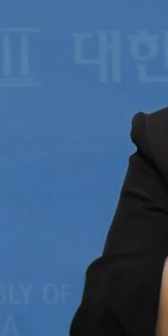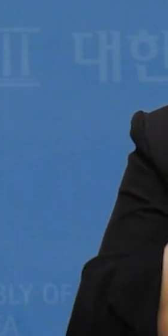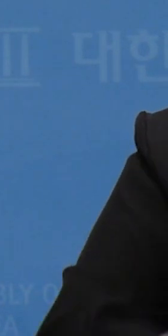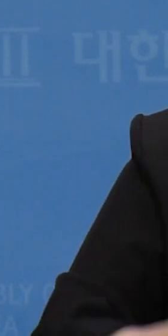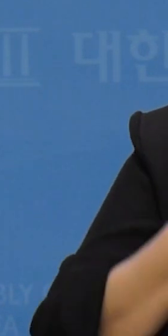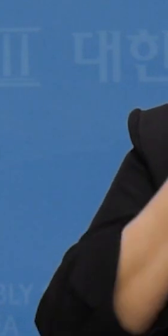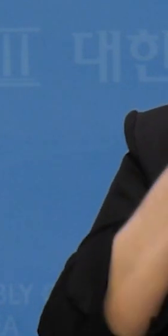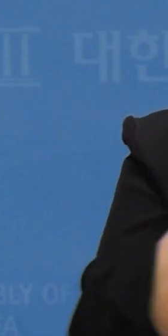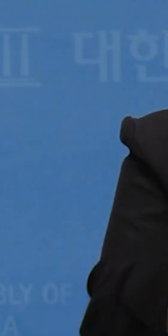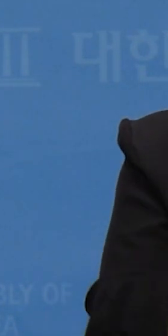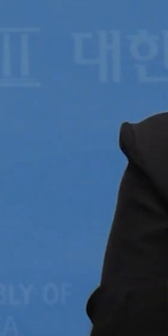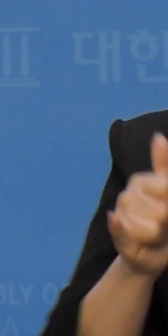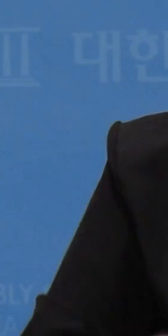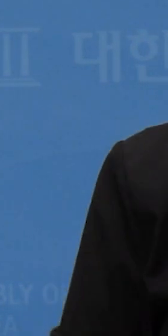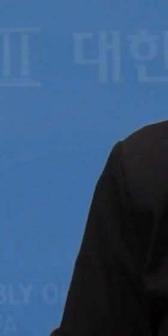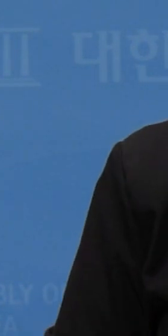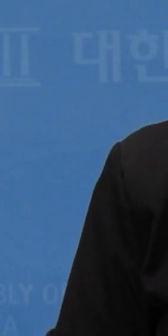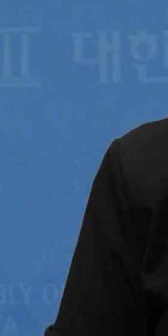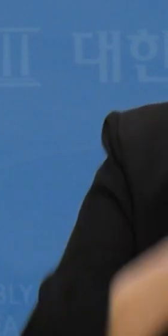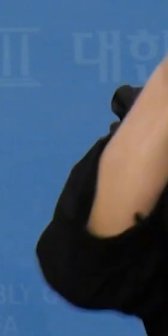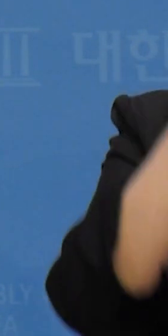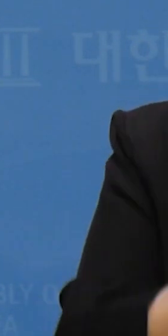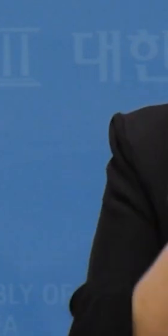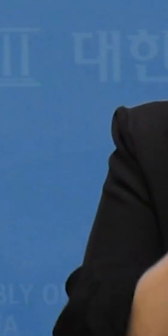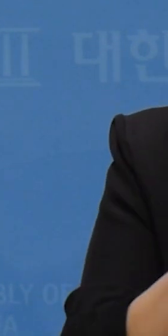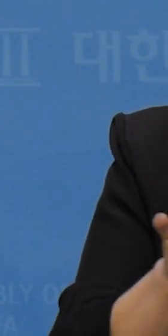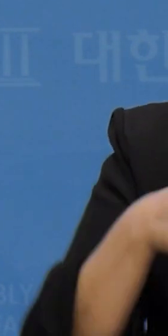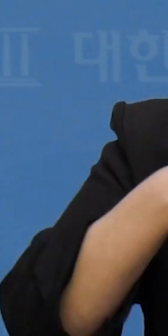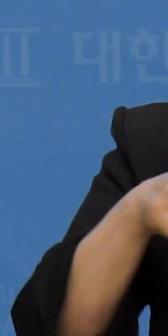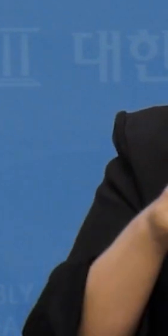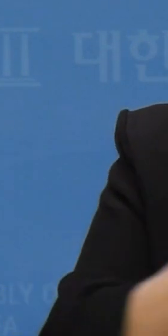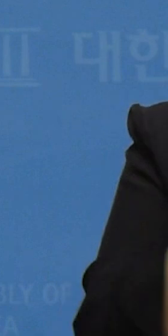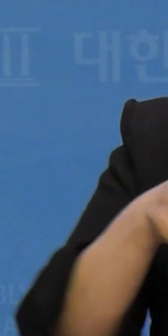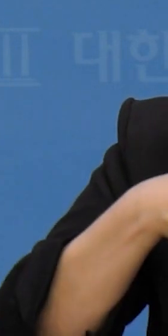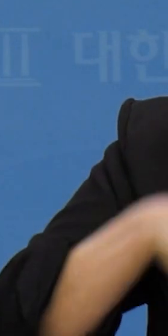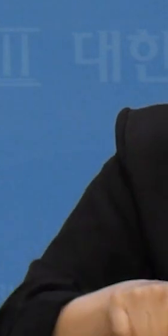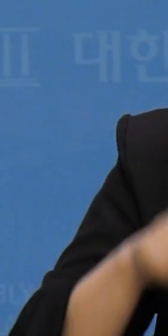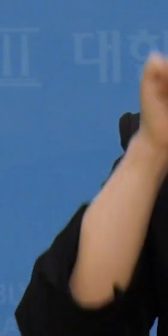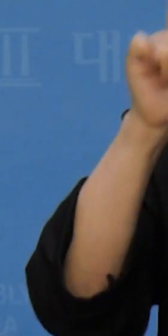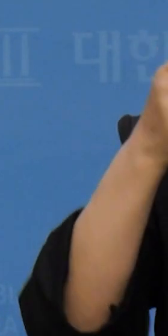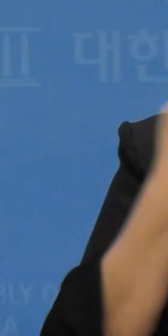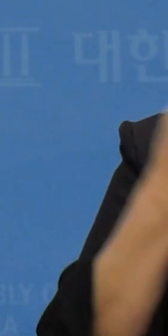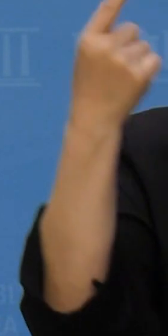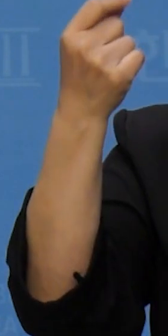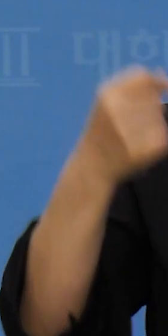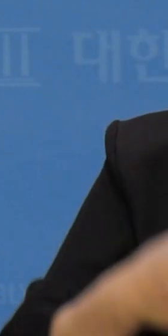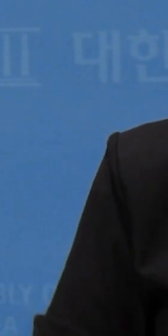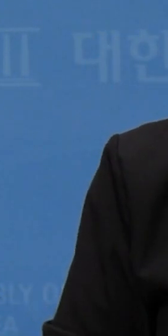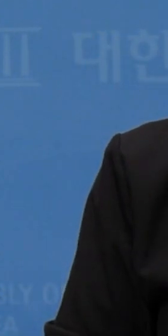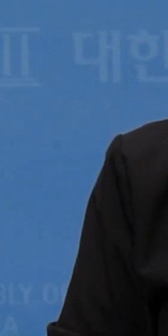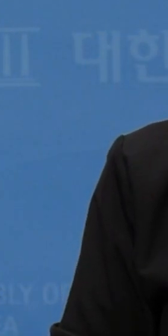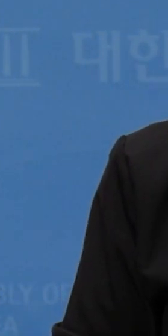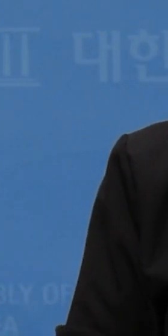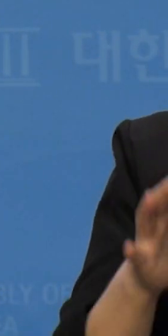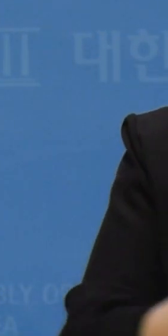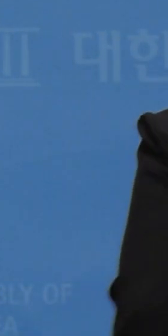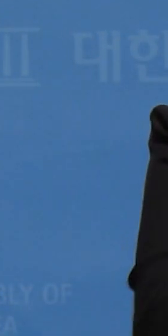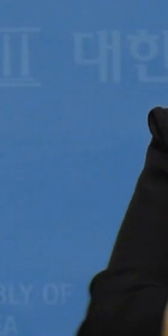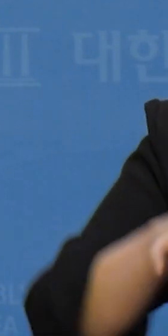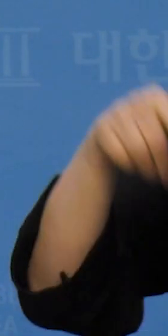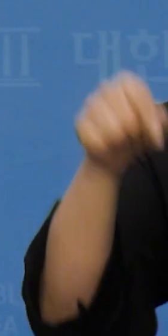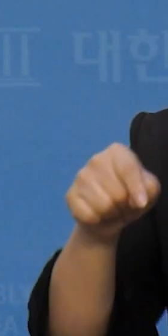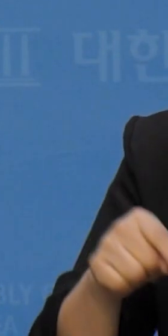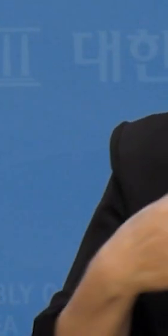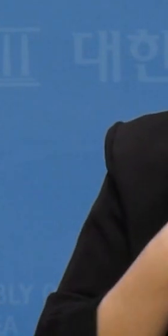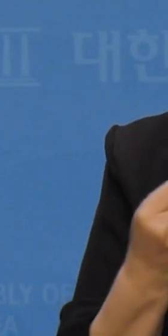운영을 완전 포기하겠다는 선언에 다름없습니다. 윤석열 대통령은 경제, 외교, 안보를